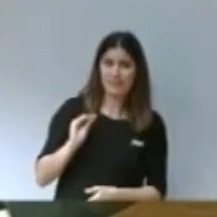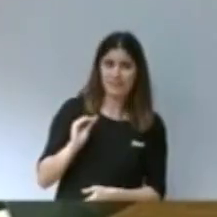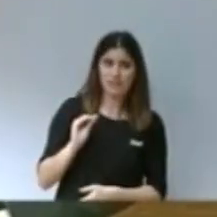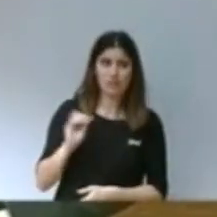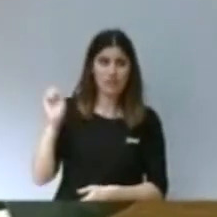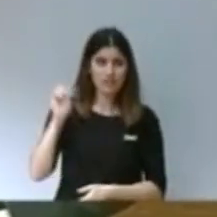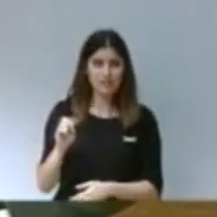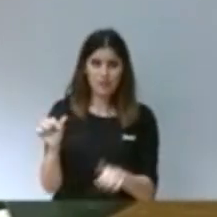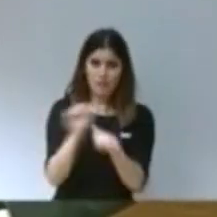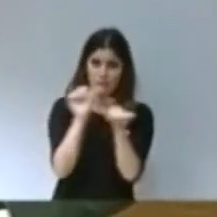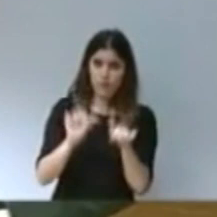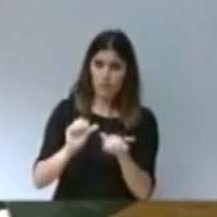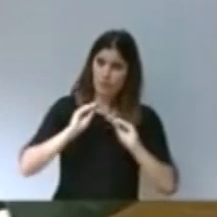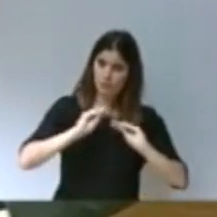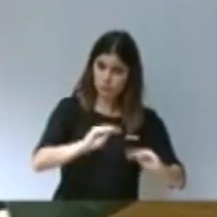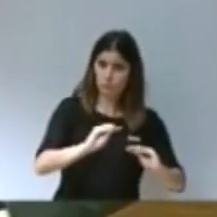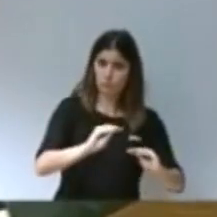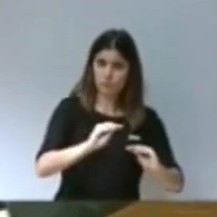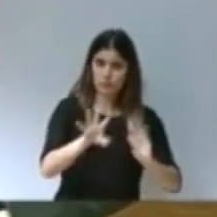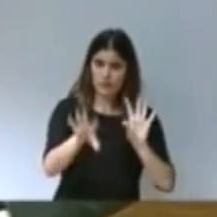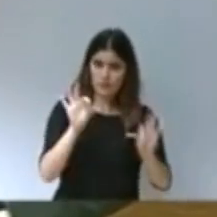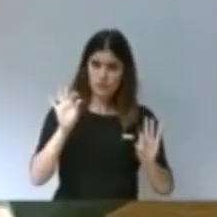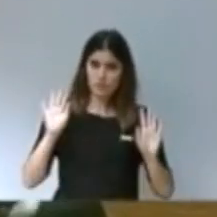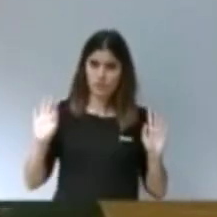una fórmula que vostès han decidit.